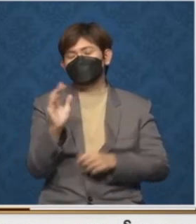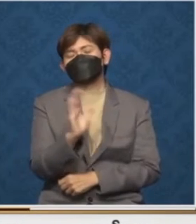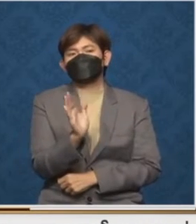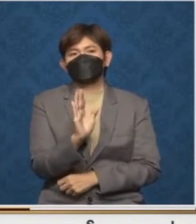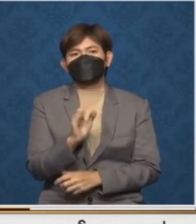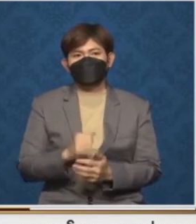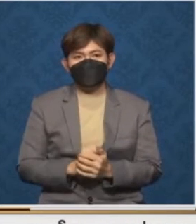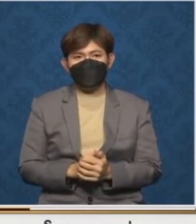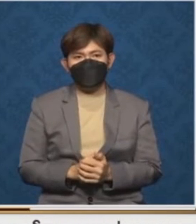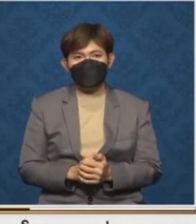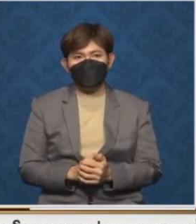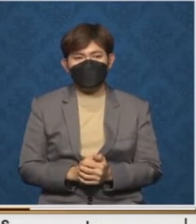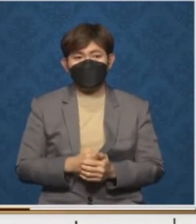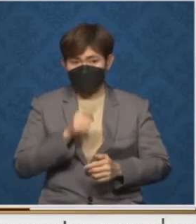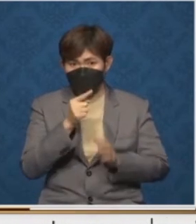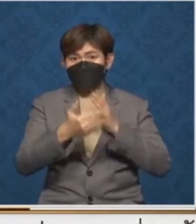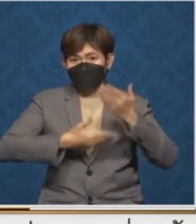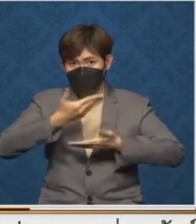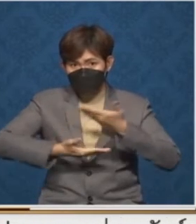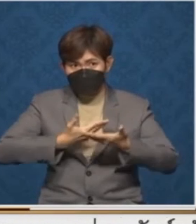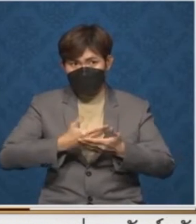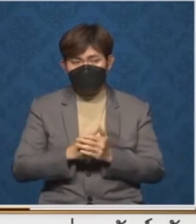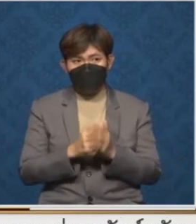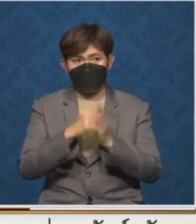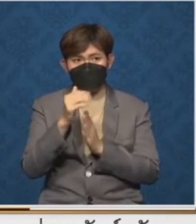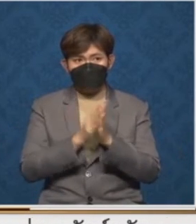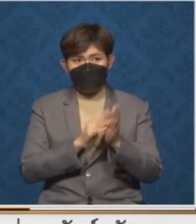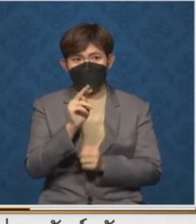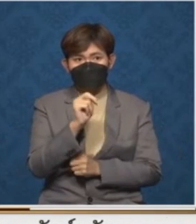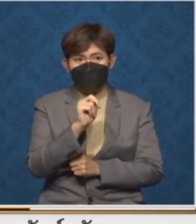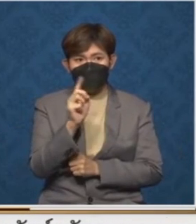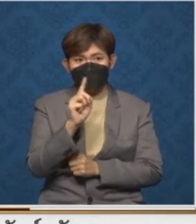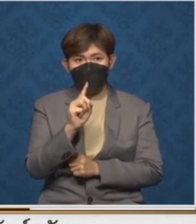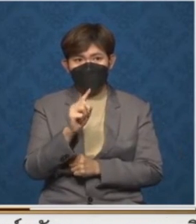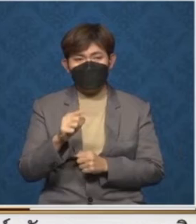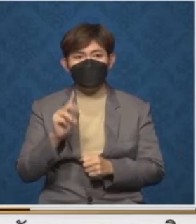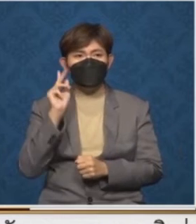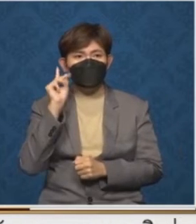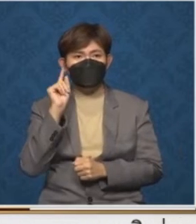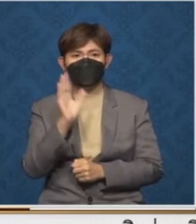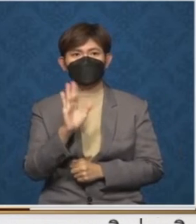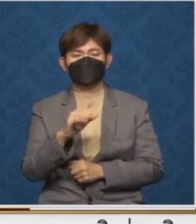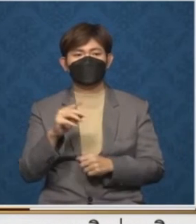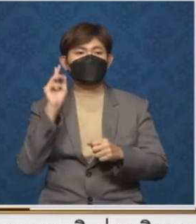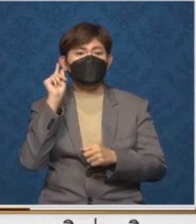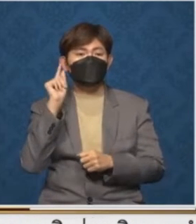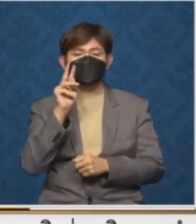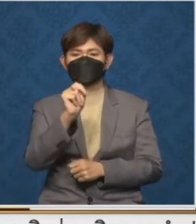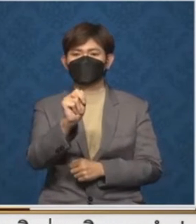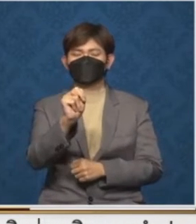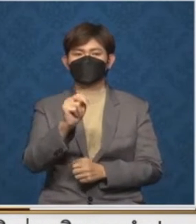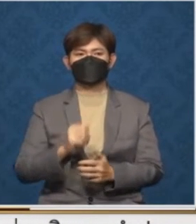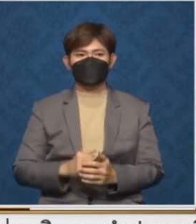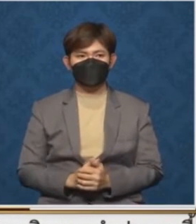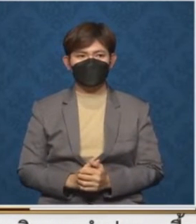66 ล้านกว่าคนนะครับบวกแ่งงานต่างได้บวกอะไรแล้ว 70 ล้านแล้วท่านแกอยู่ 8.5